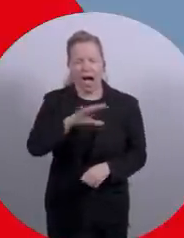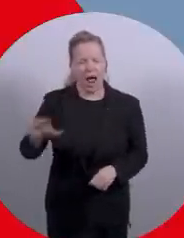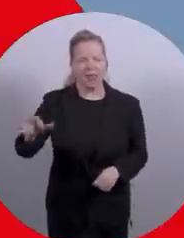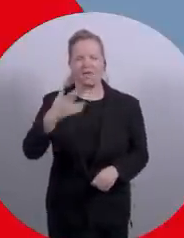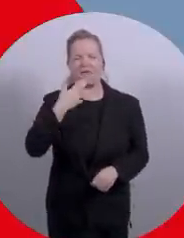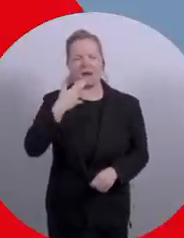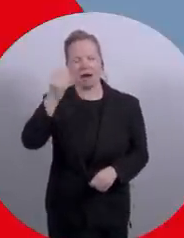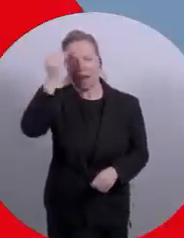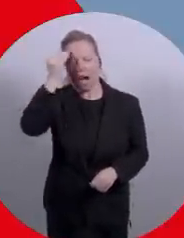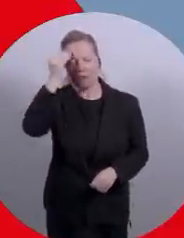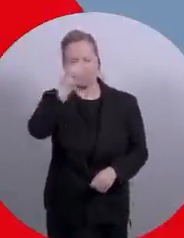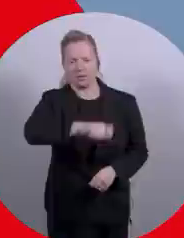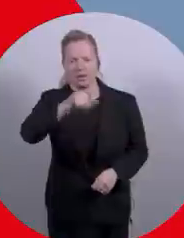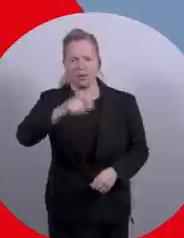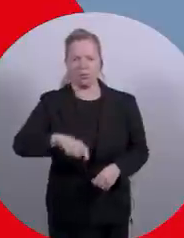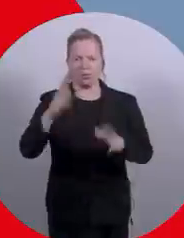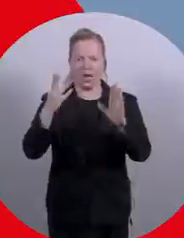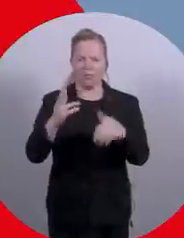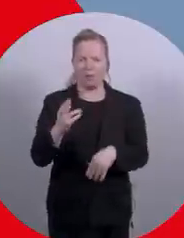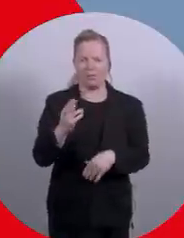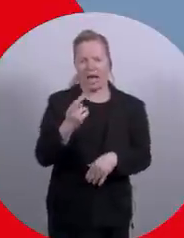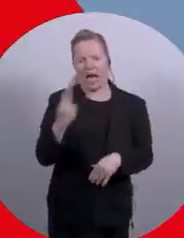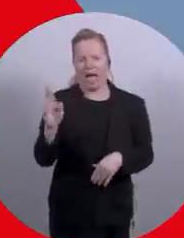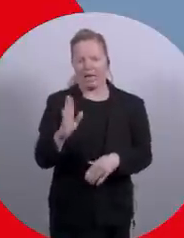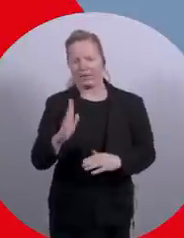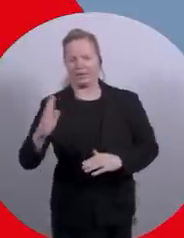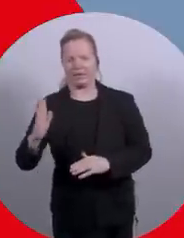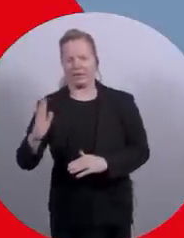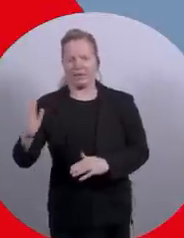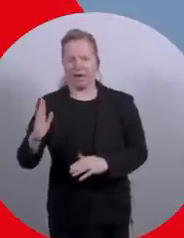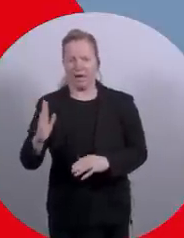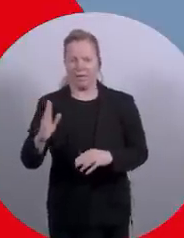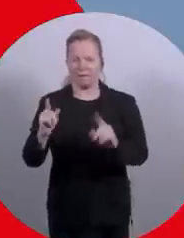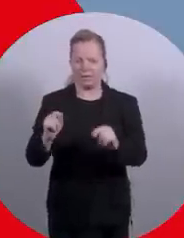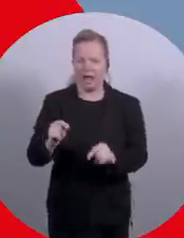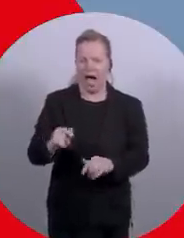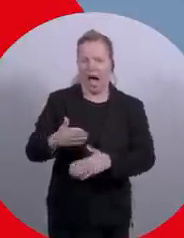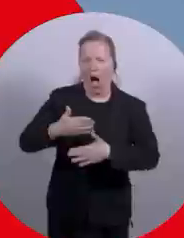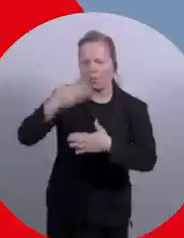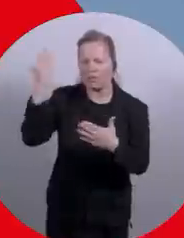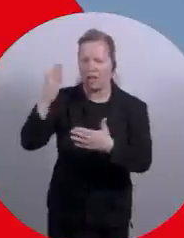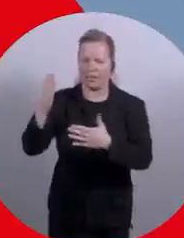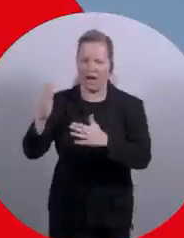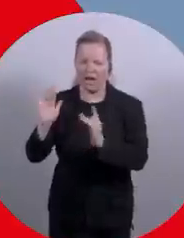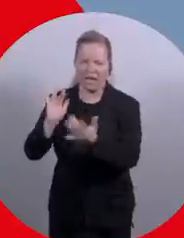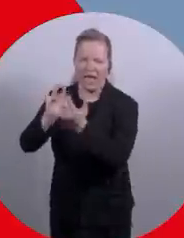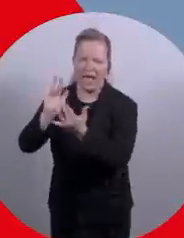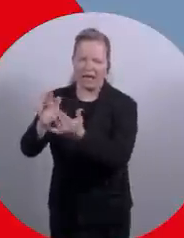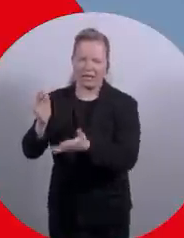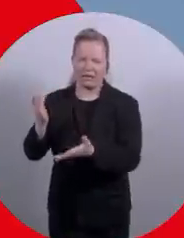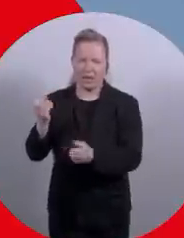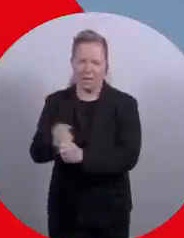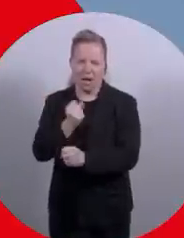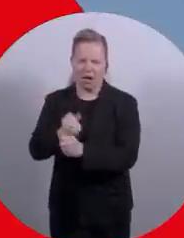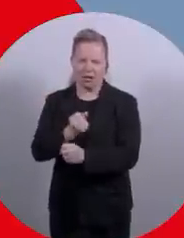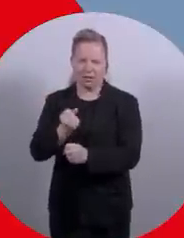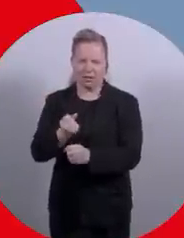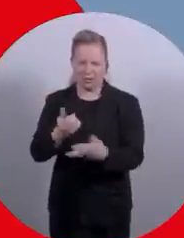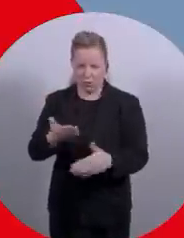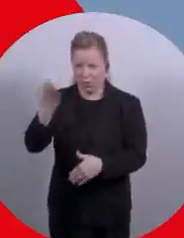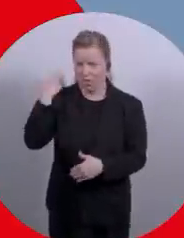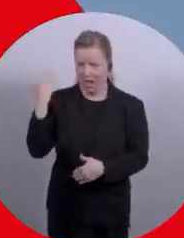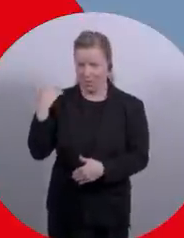sie müssen einfach ein bisschen noch rechts blinken müssen ein bisschen die ausländerkarten ziehen die haben schon damals